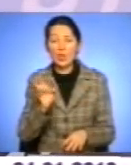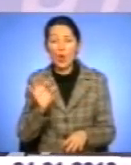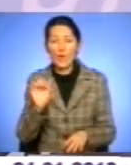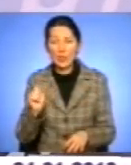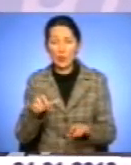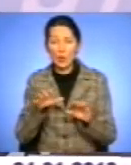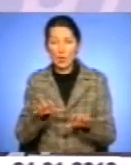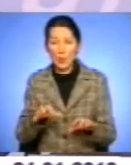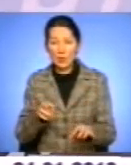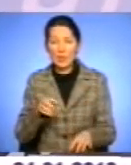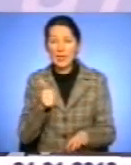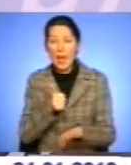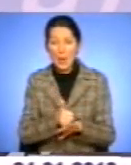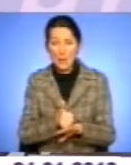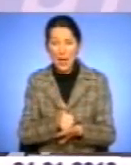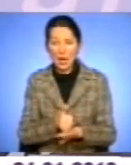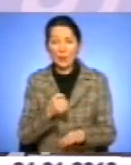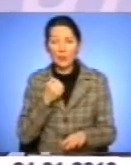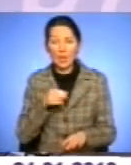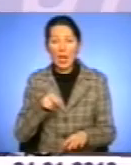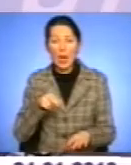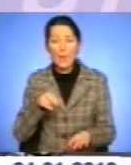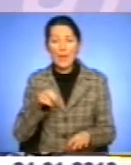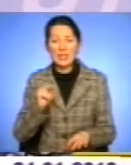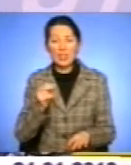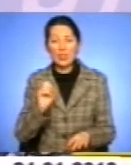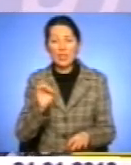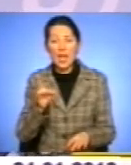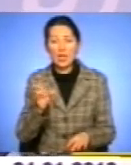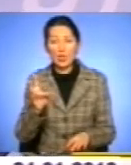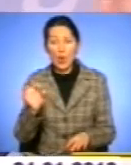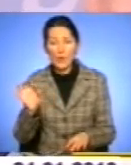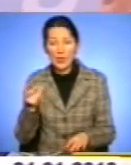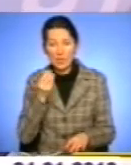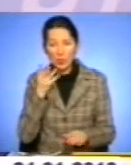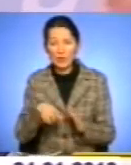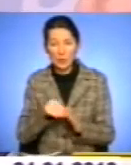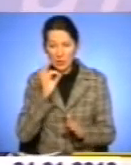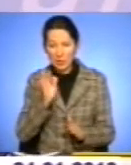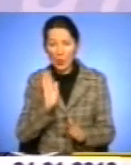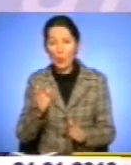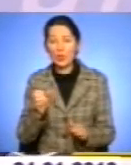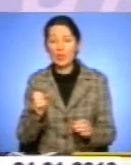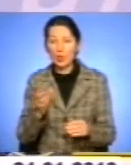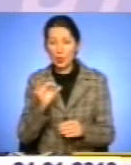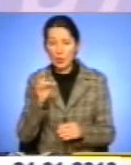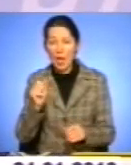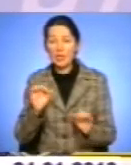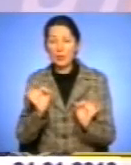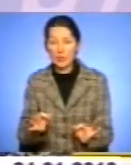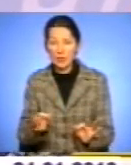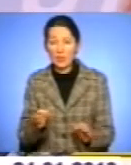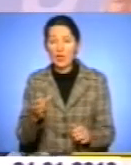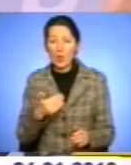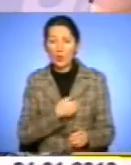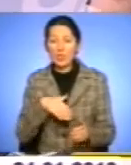колишнього міністра ЖКГ Олексія Кучеренка виникає дежав'ю. Згадує панування у 2007-2008 роках Леоніда Черновецького на